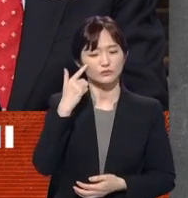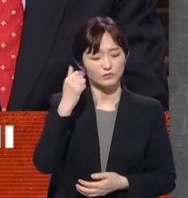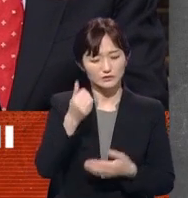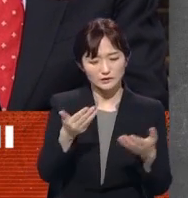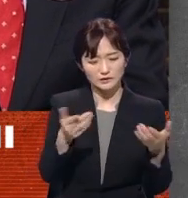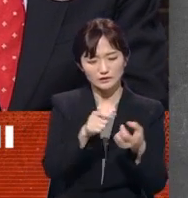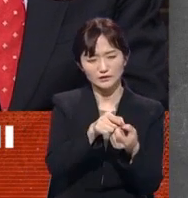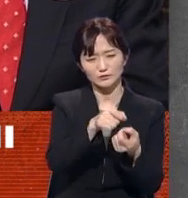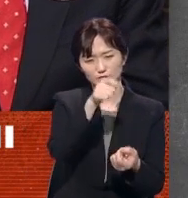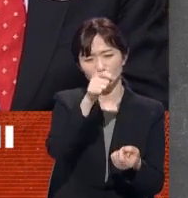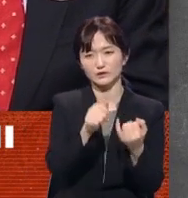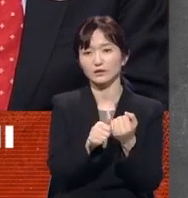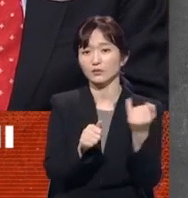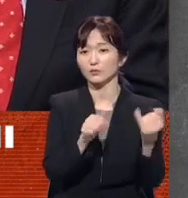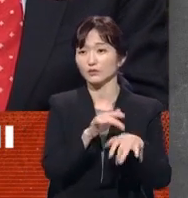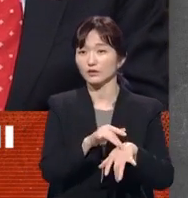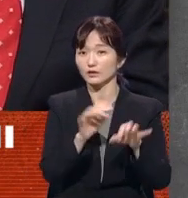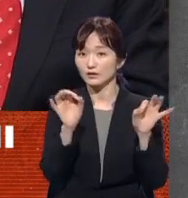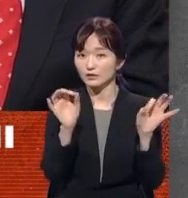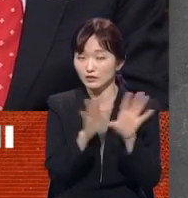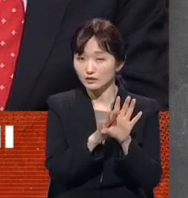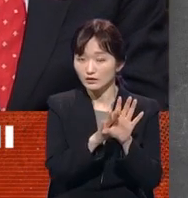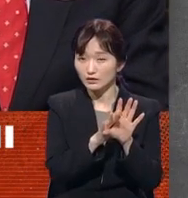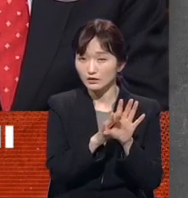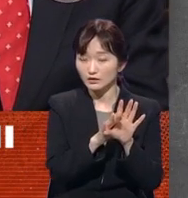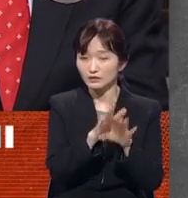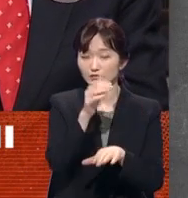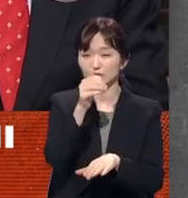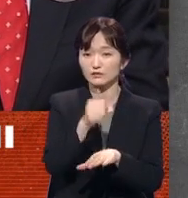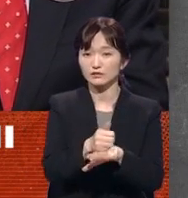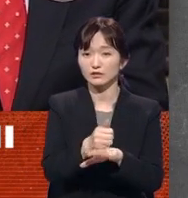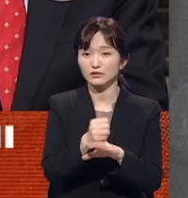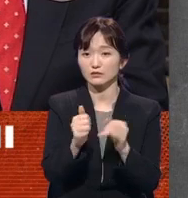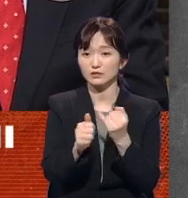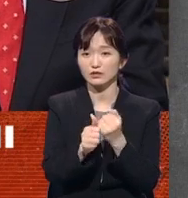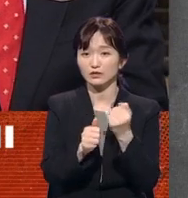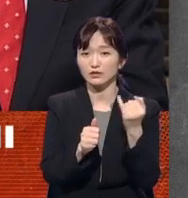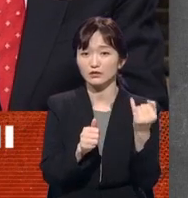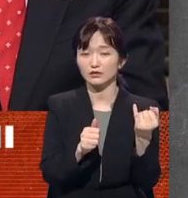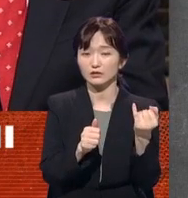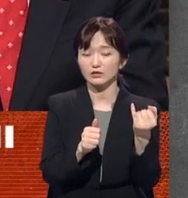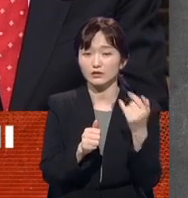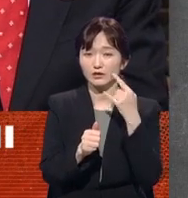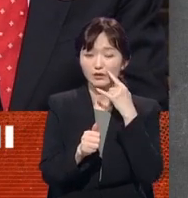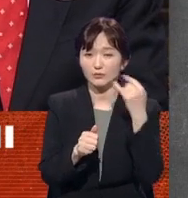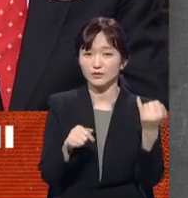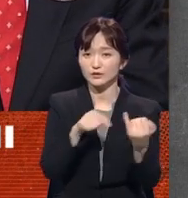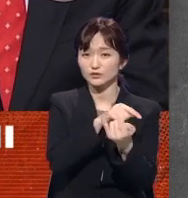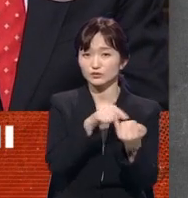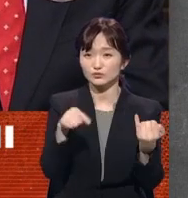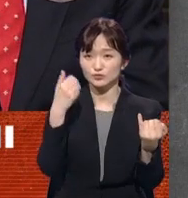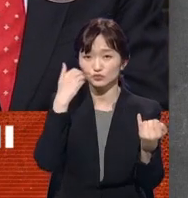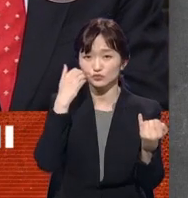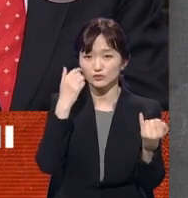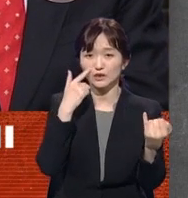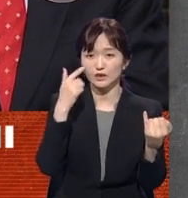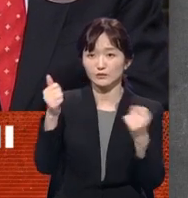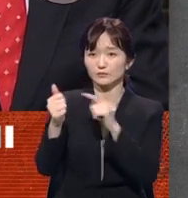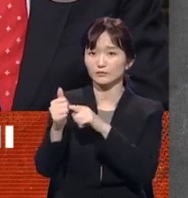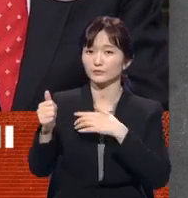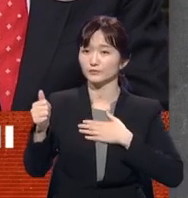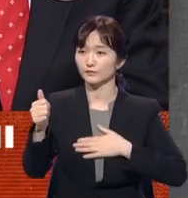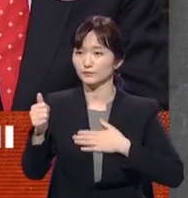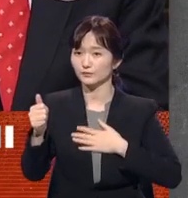그 과정에서 어머니가 실종이 됐는데 결국은 나중에 어머니를 살해한 그 범인이 아버지라고 하는 그 사실을 갖다가